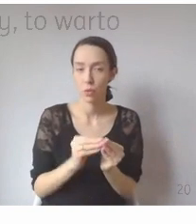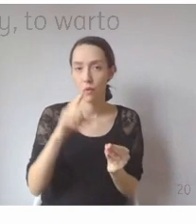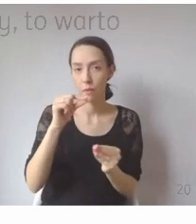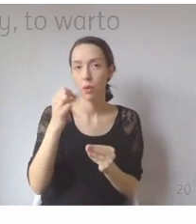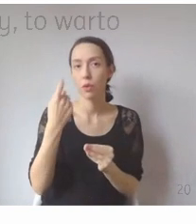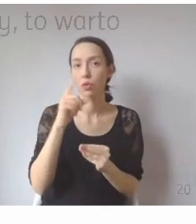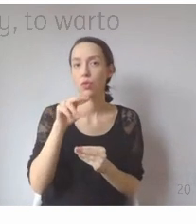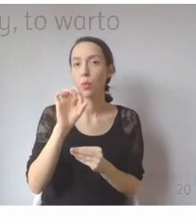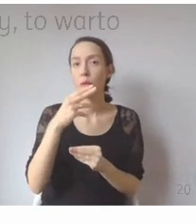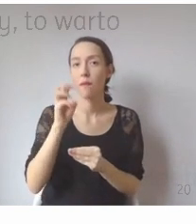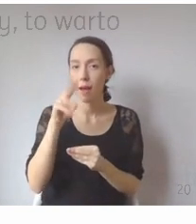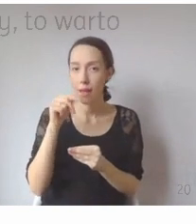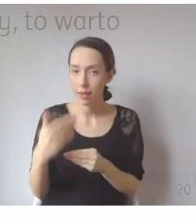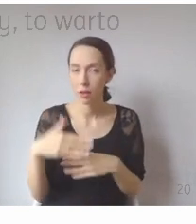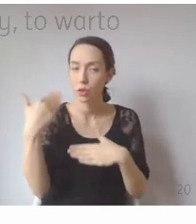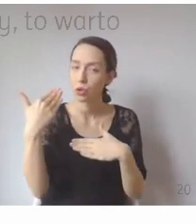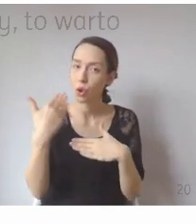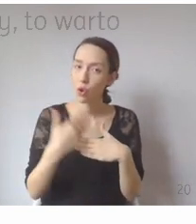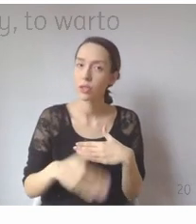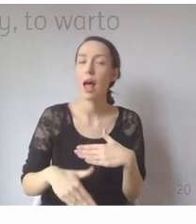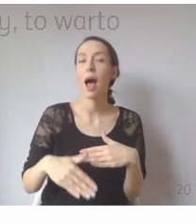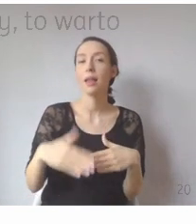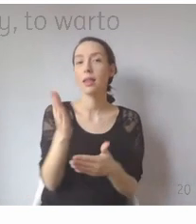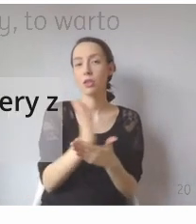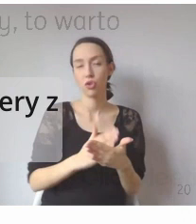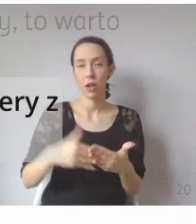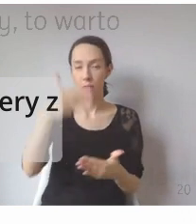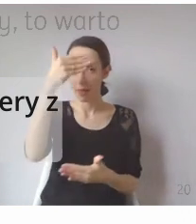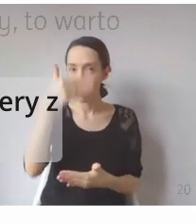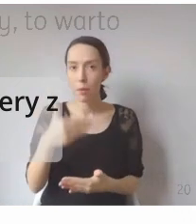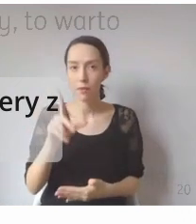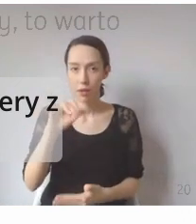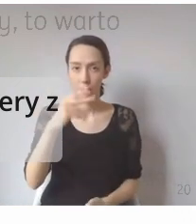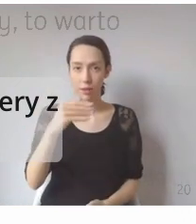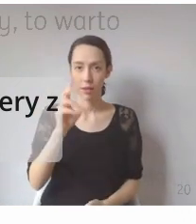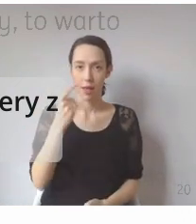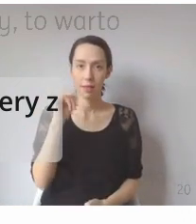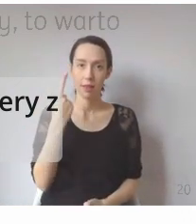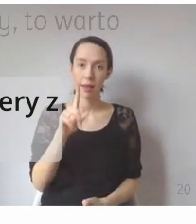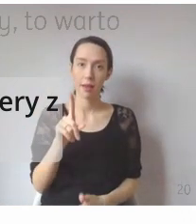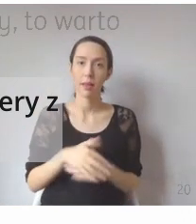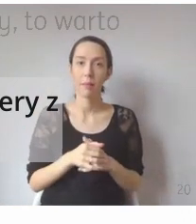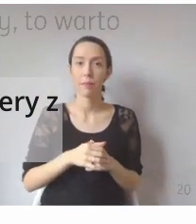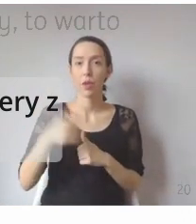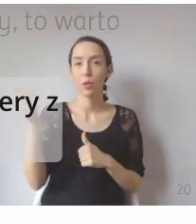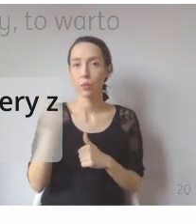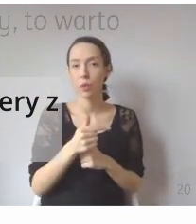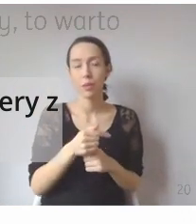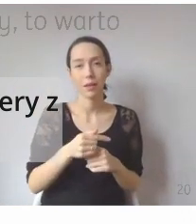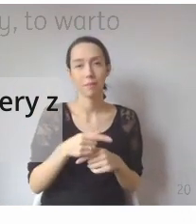znajduje. I co tutaj jest takiego ważnego? Podsumowanie powinno być jak krótka